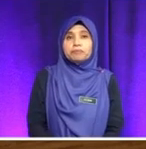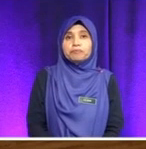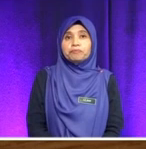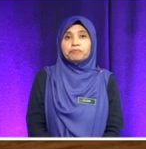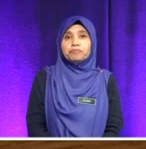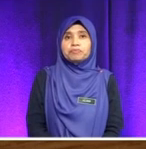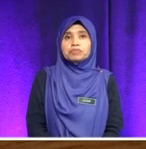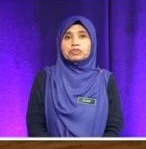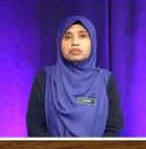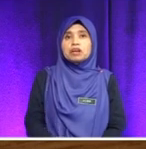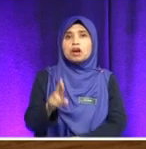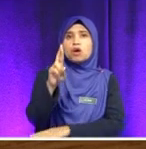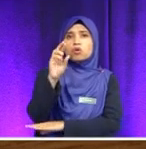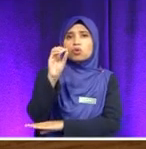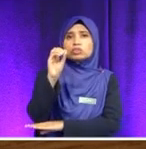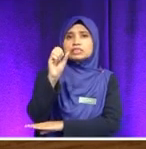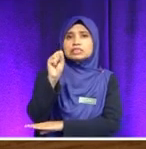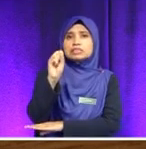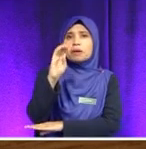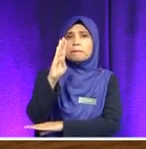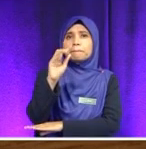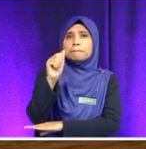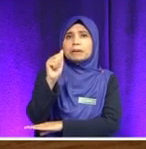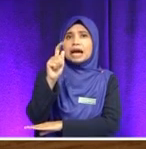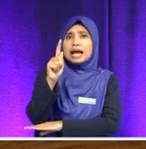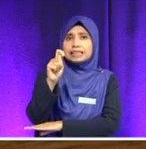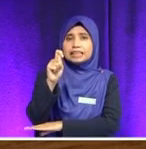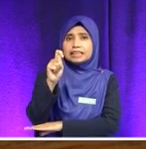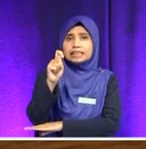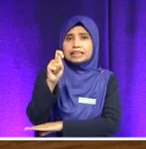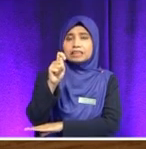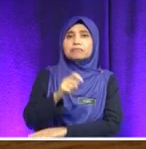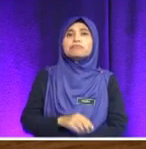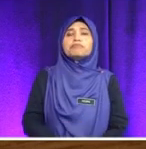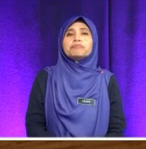Kemudian kita ada rosebud, the crown,